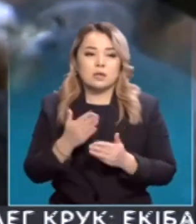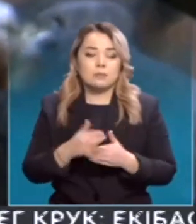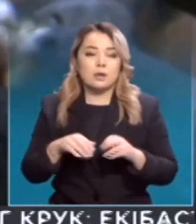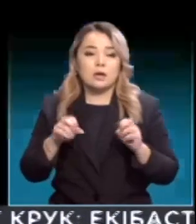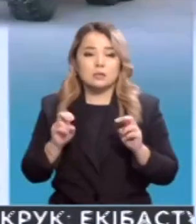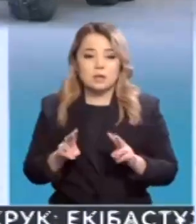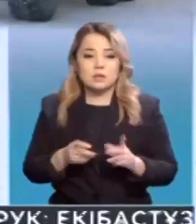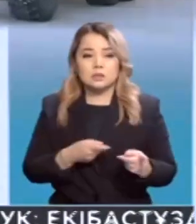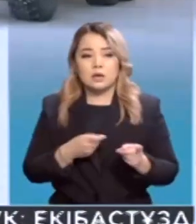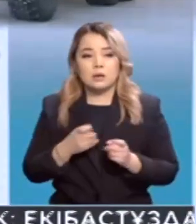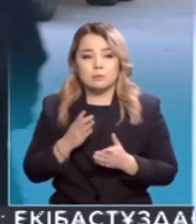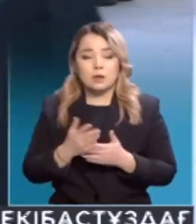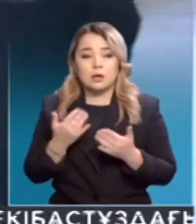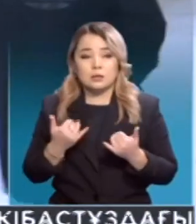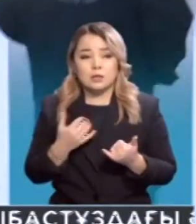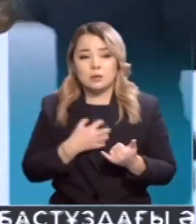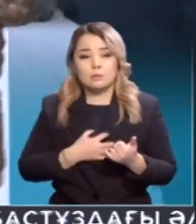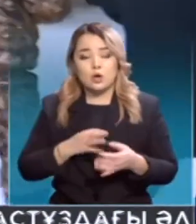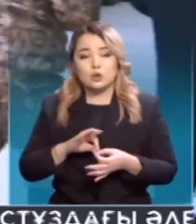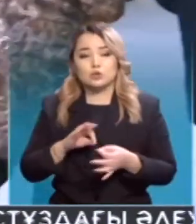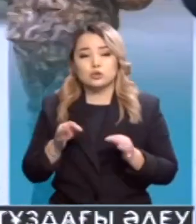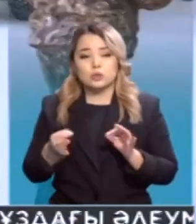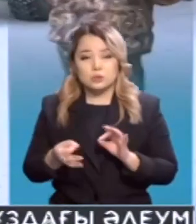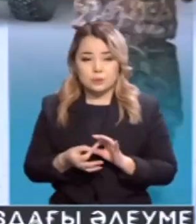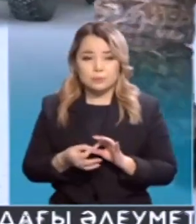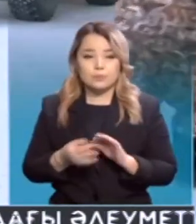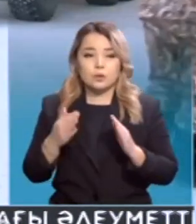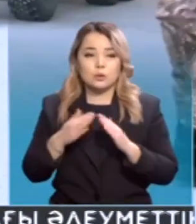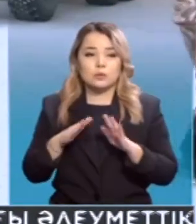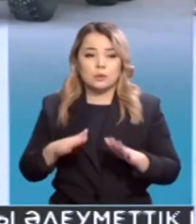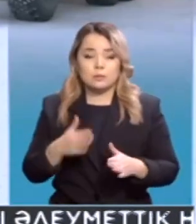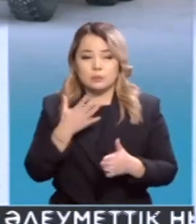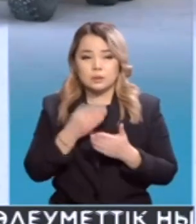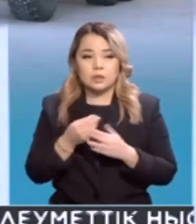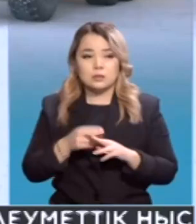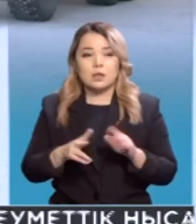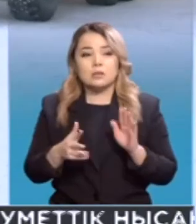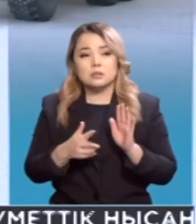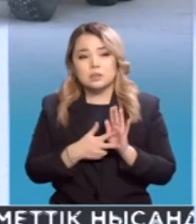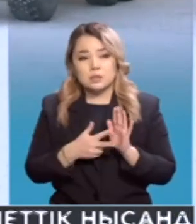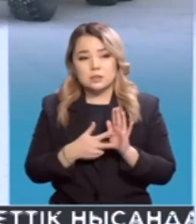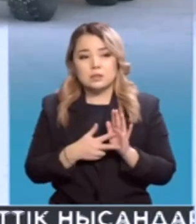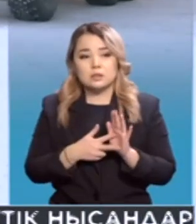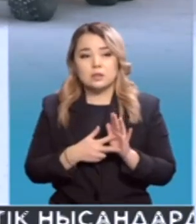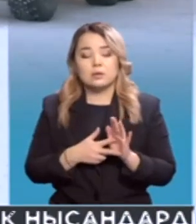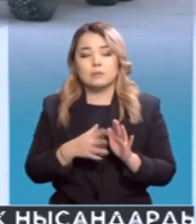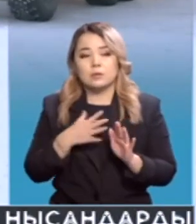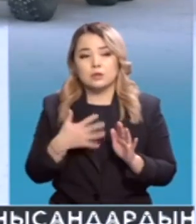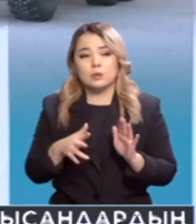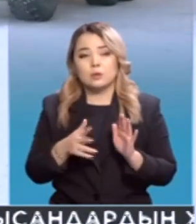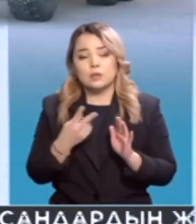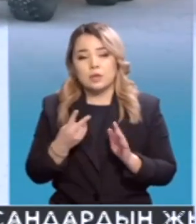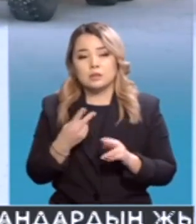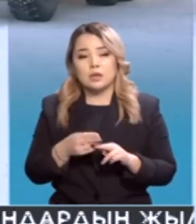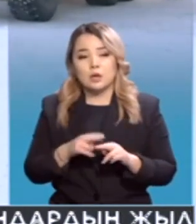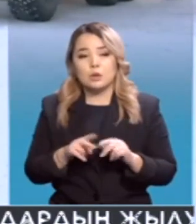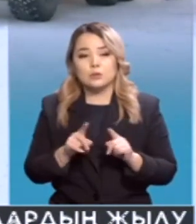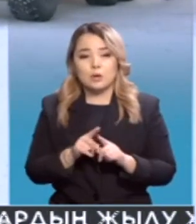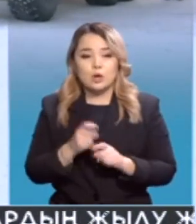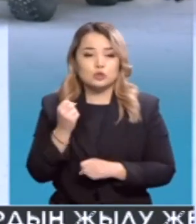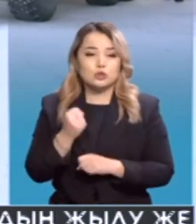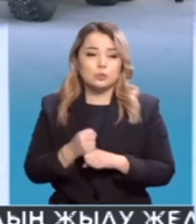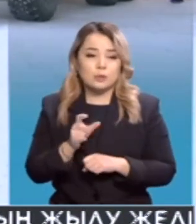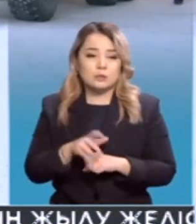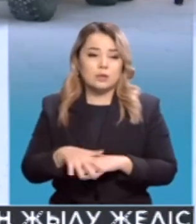маман тартылды. Бұл енді қазір ең күрделі үй болып тұрған мына Сатпаева 8 бен Мәшкісі 52 болып отыр. Енді